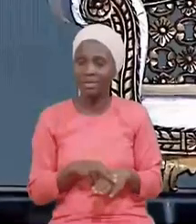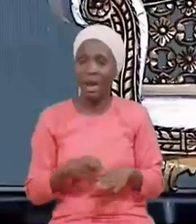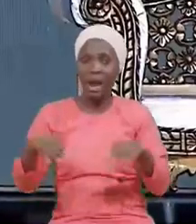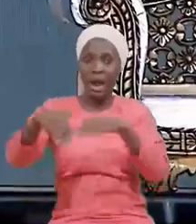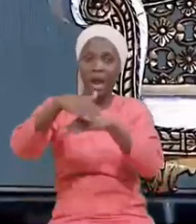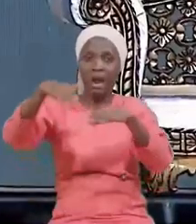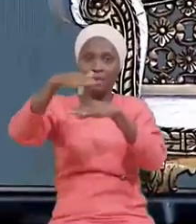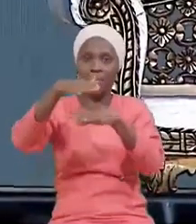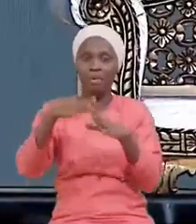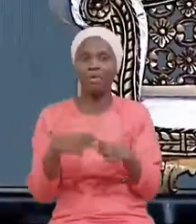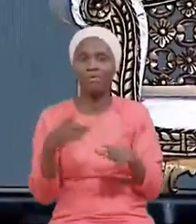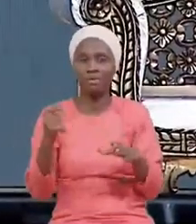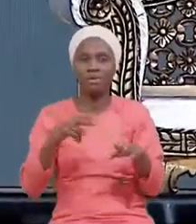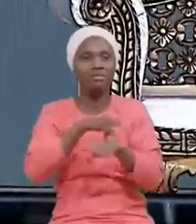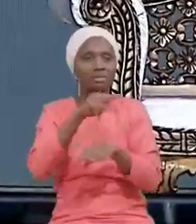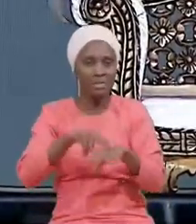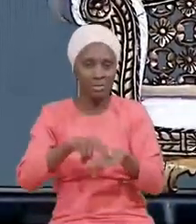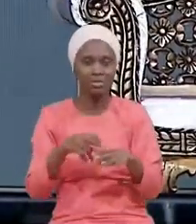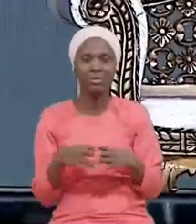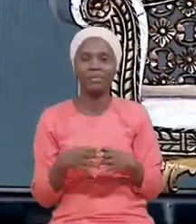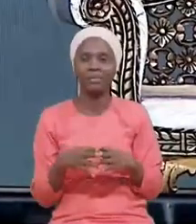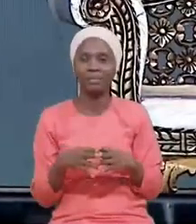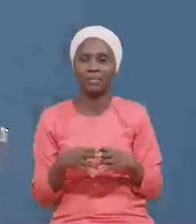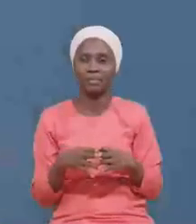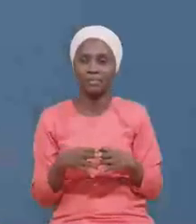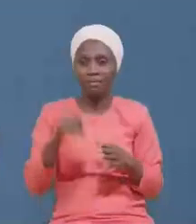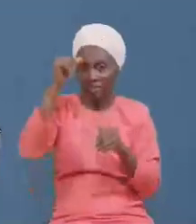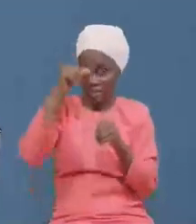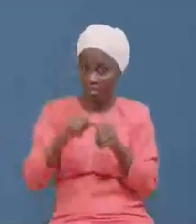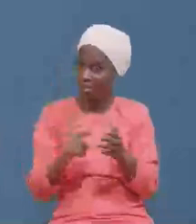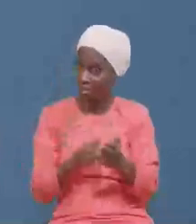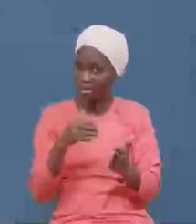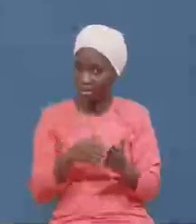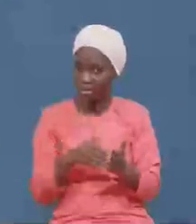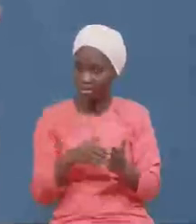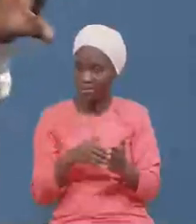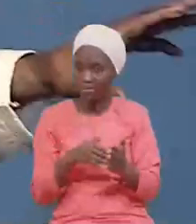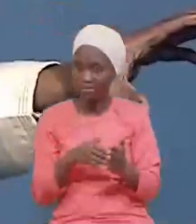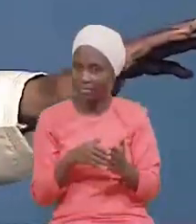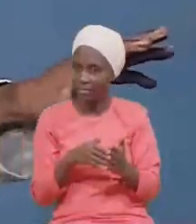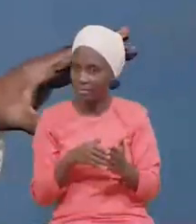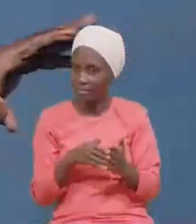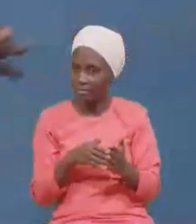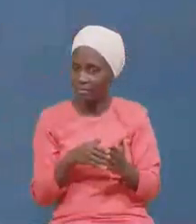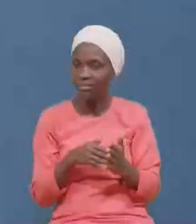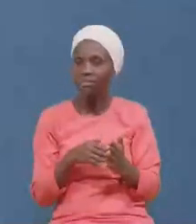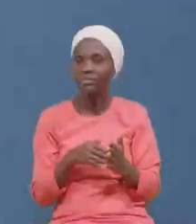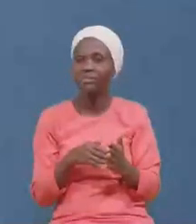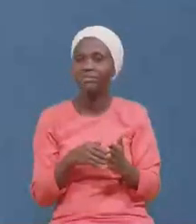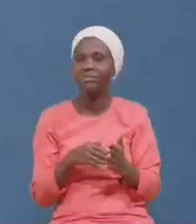Il est très loin du naturel. Rappelez-vous une fois encore, le temps.